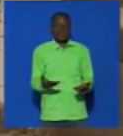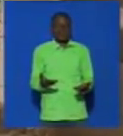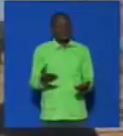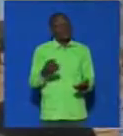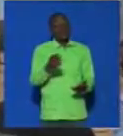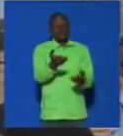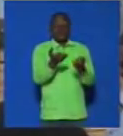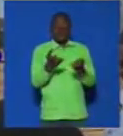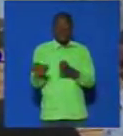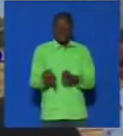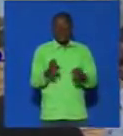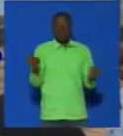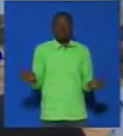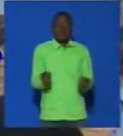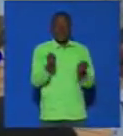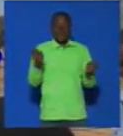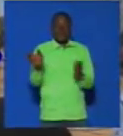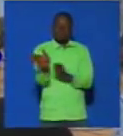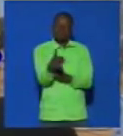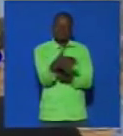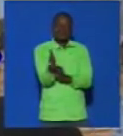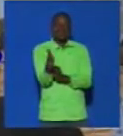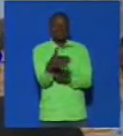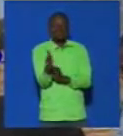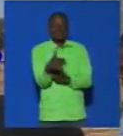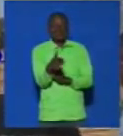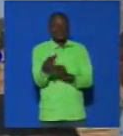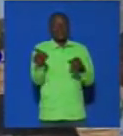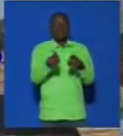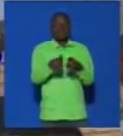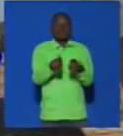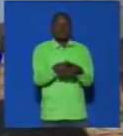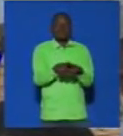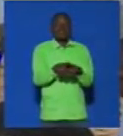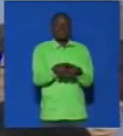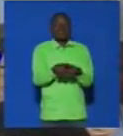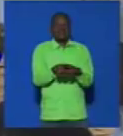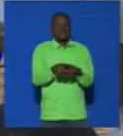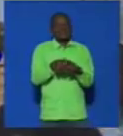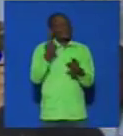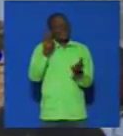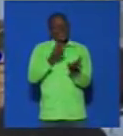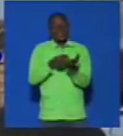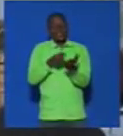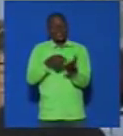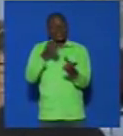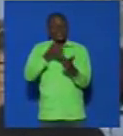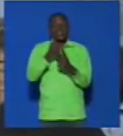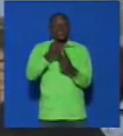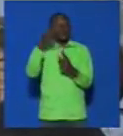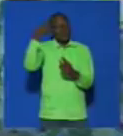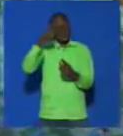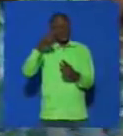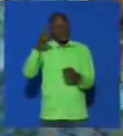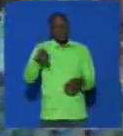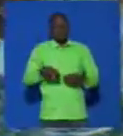l'élevage des poissons et aussi d'un pétale et celui des poules pondeuses